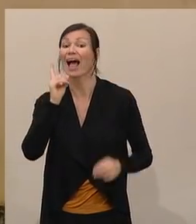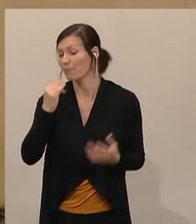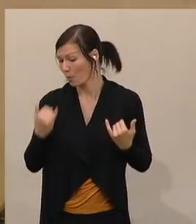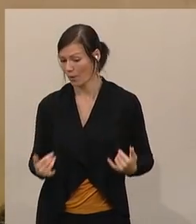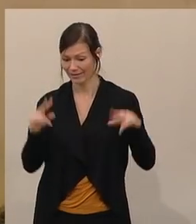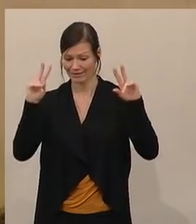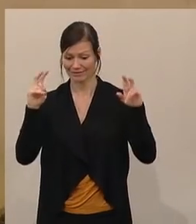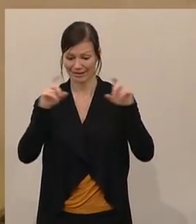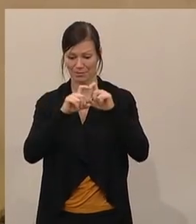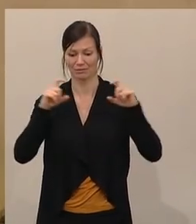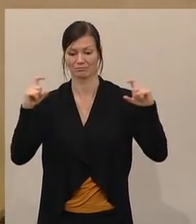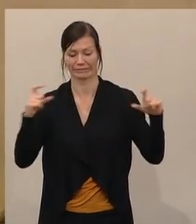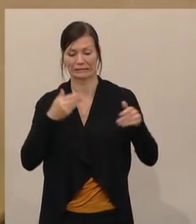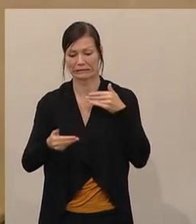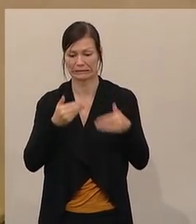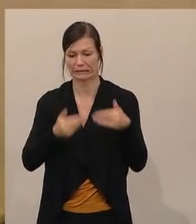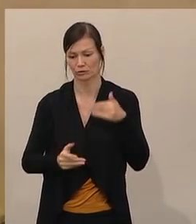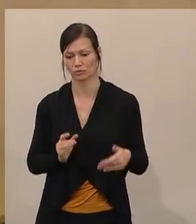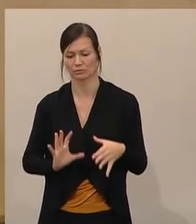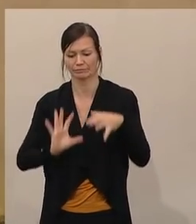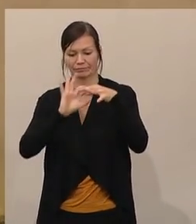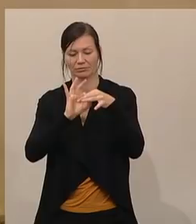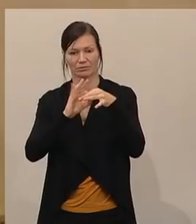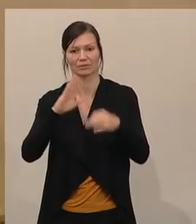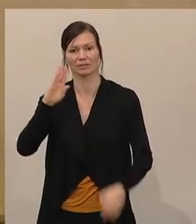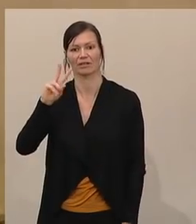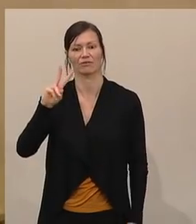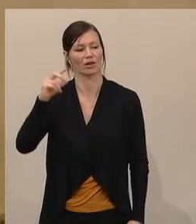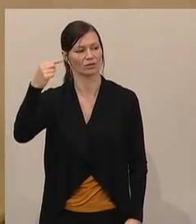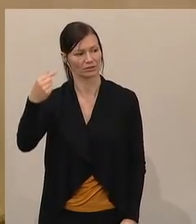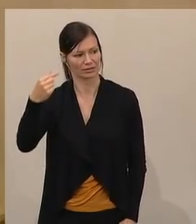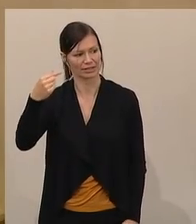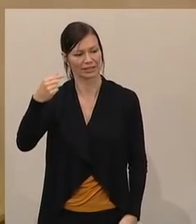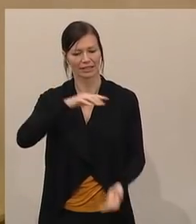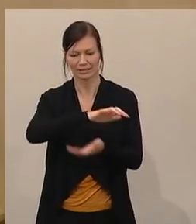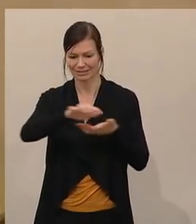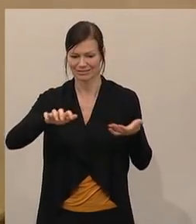Sitzung. Der BVT-Skandal,